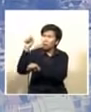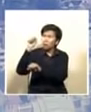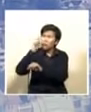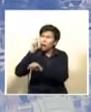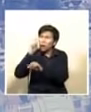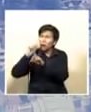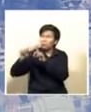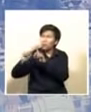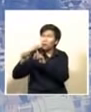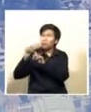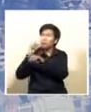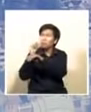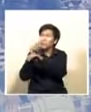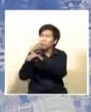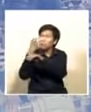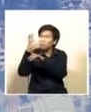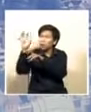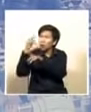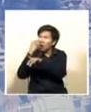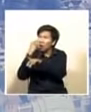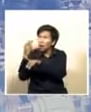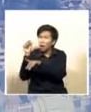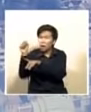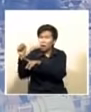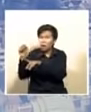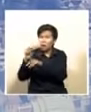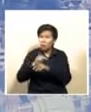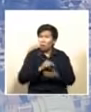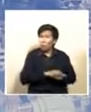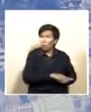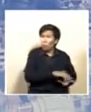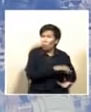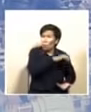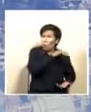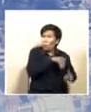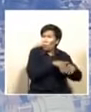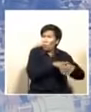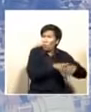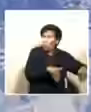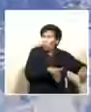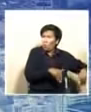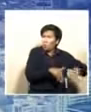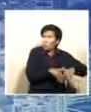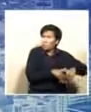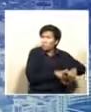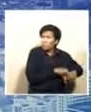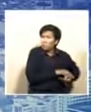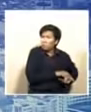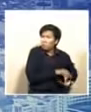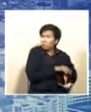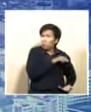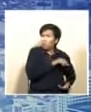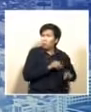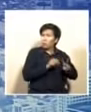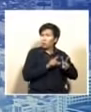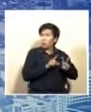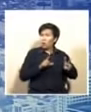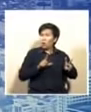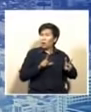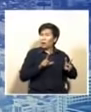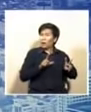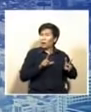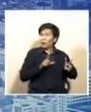ความคลาดเคลื่อนของการสื่อสารนะเพราะวันนั้นอย่างที่ผมเรียนว่าเราดีดตัวเลขกันเ